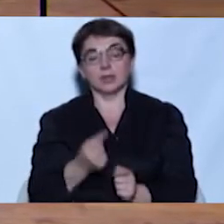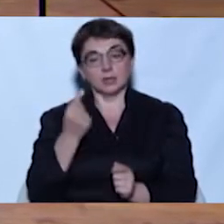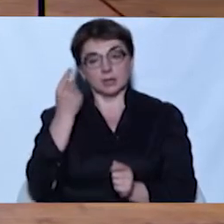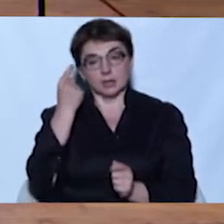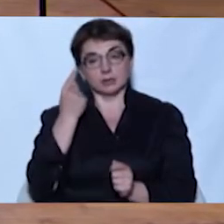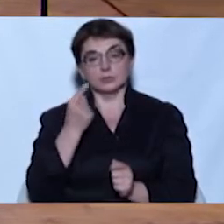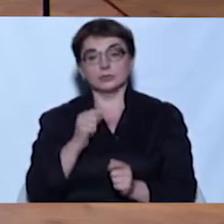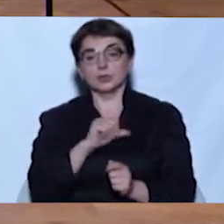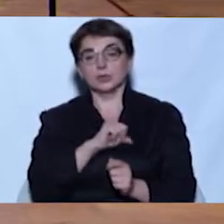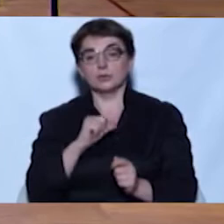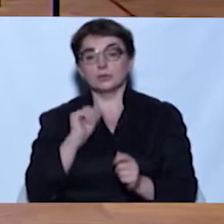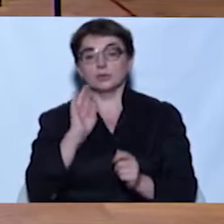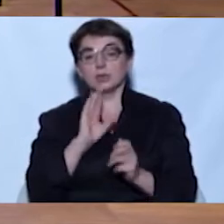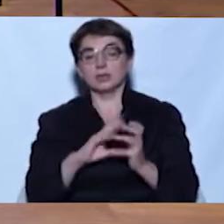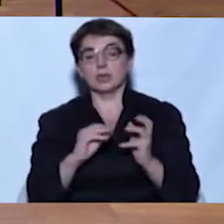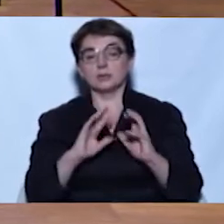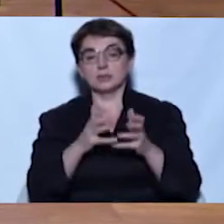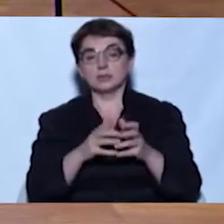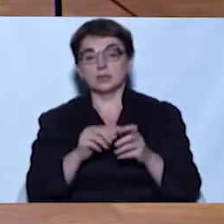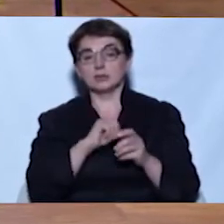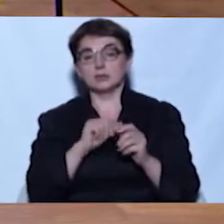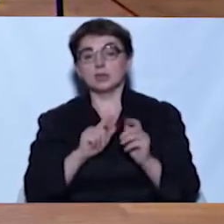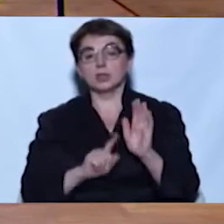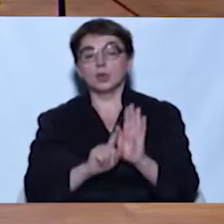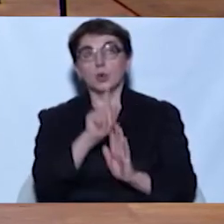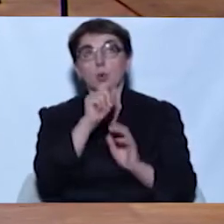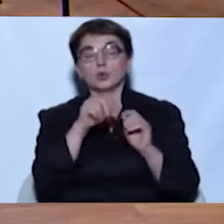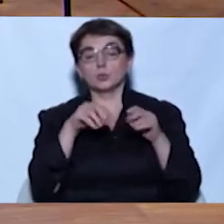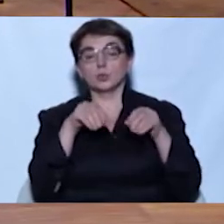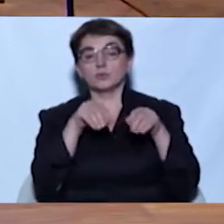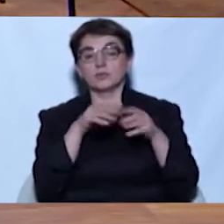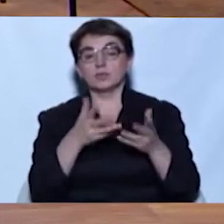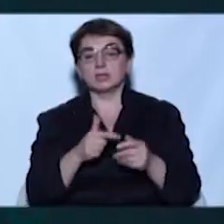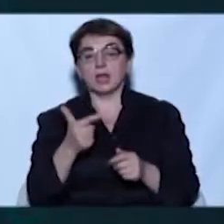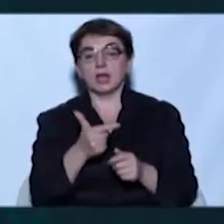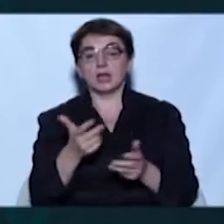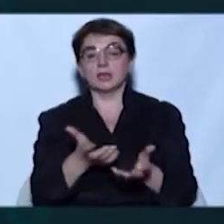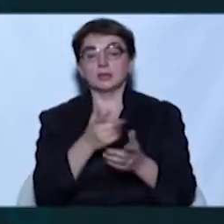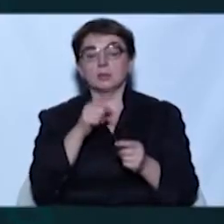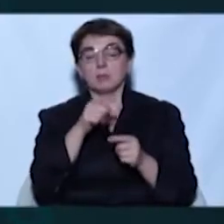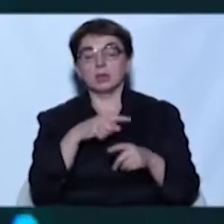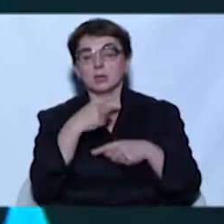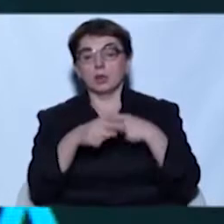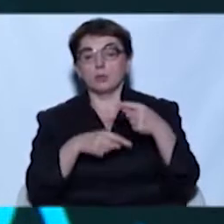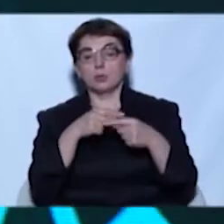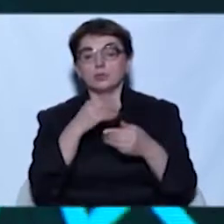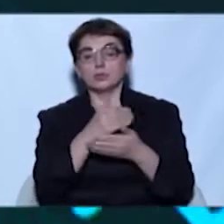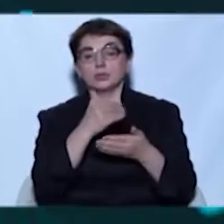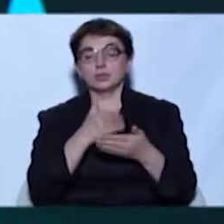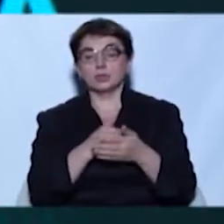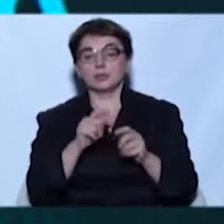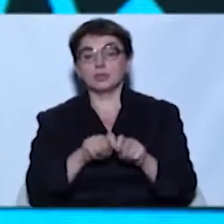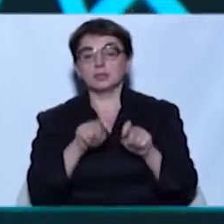გახსოვთ ალბათ, რომ დედამიწა შეიქმნა კოსმოსური მტვრისა და აირებისაგან, მათი ბრუნვის შედეგად და იმის შედეგად,